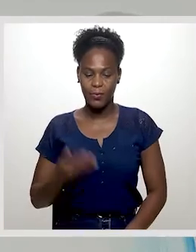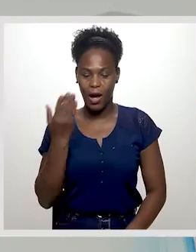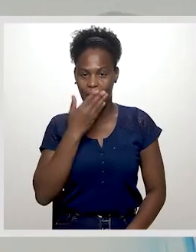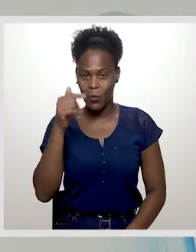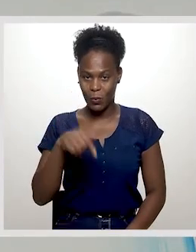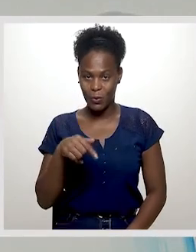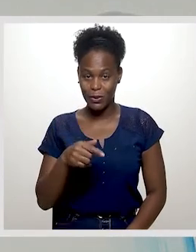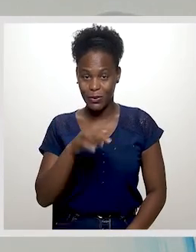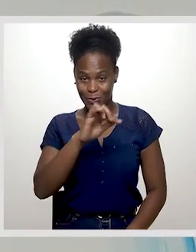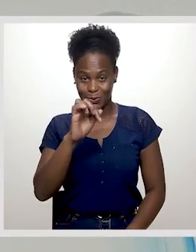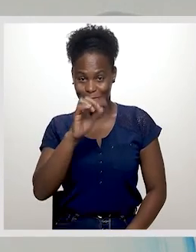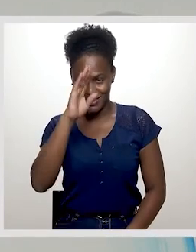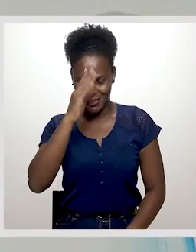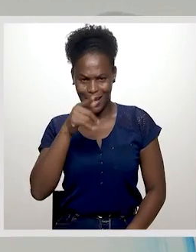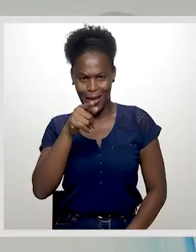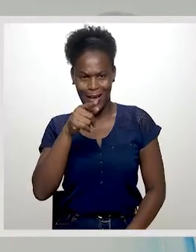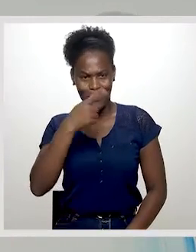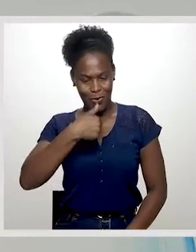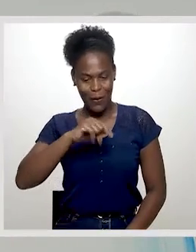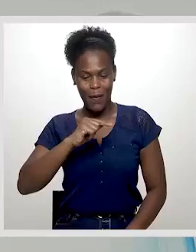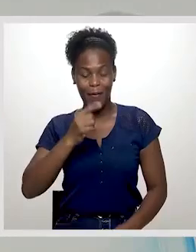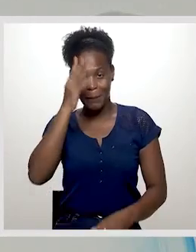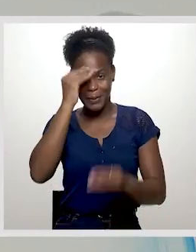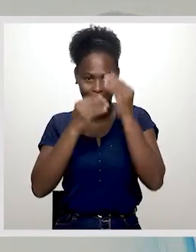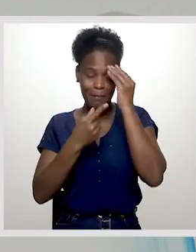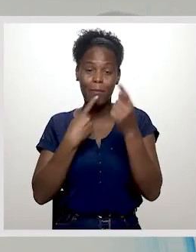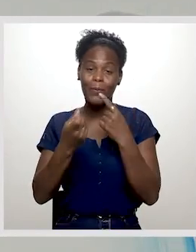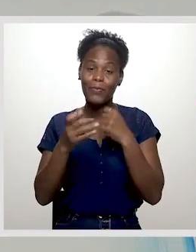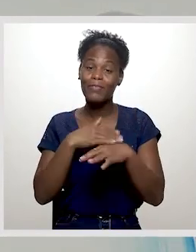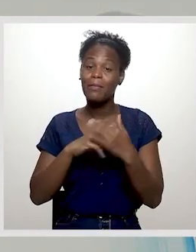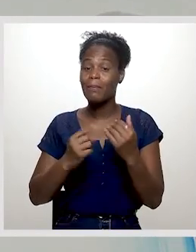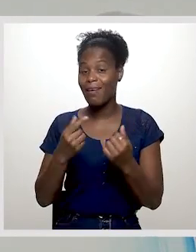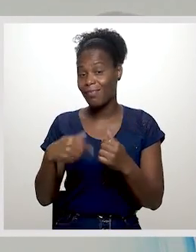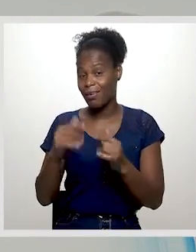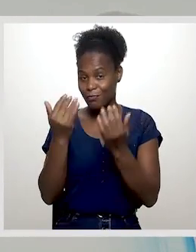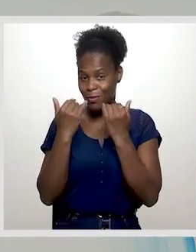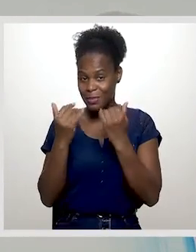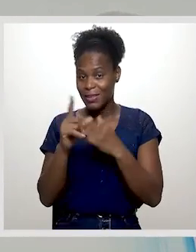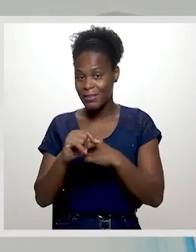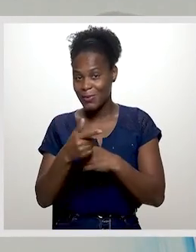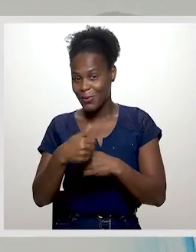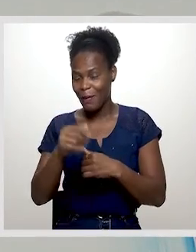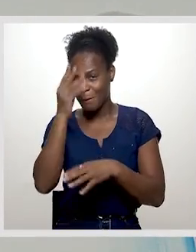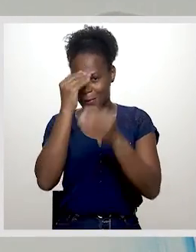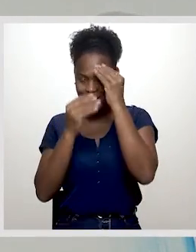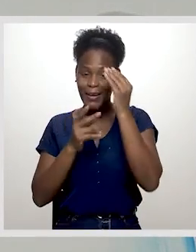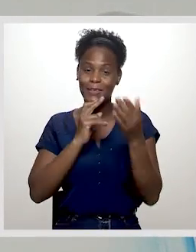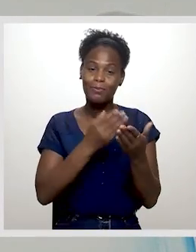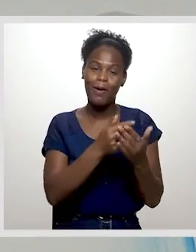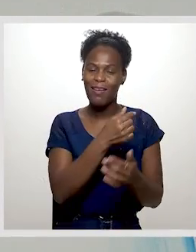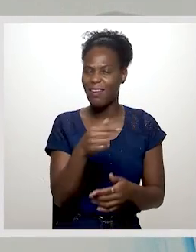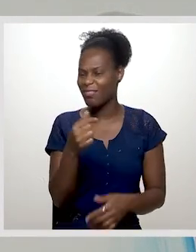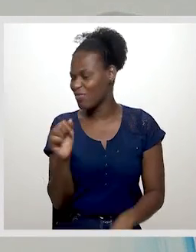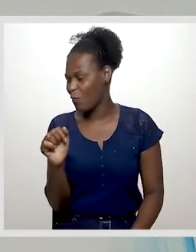Dans le cours d'aujourd'hui, tu sais qu'on a appris à poser des questions pour s'informer. Et puis, on a appris également à